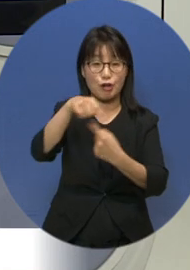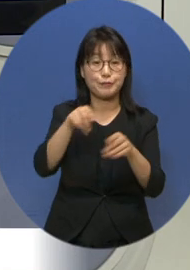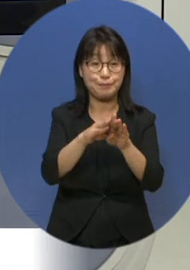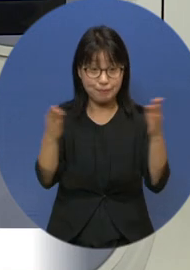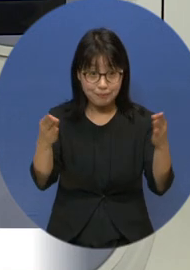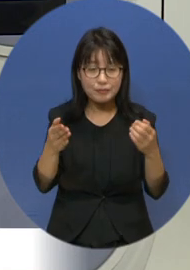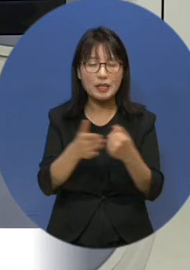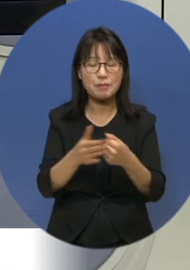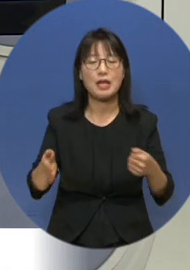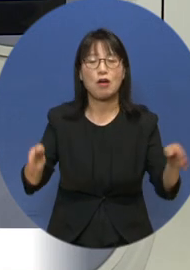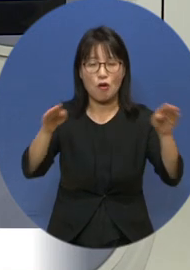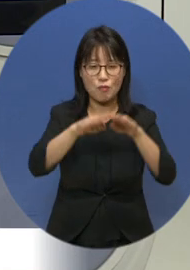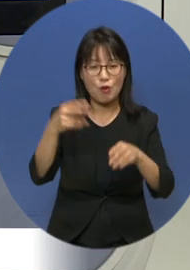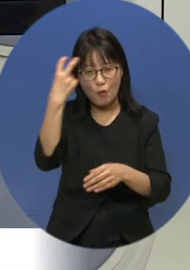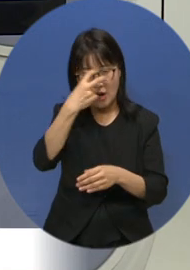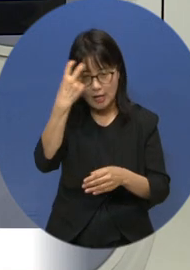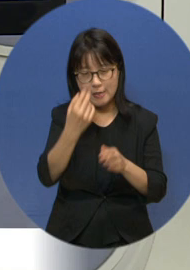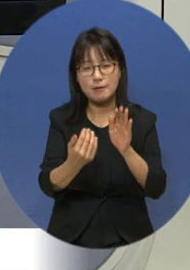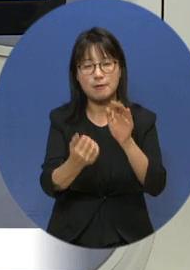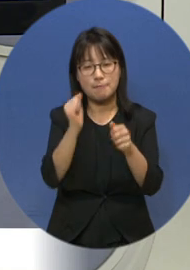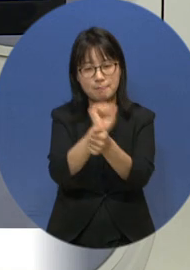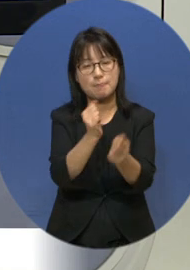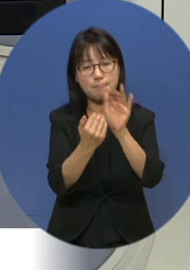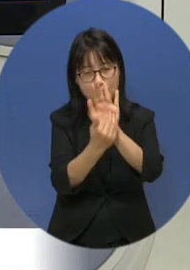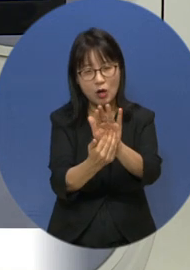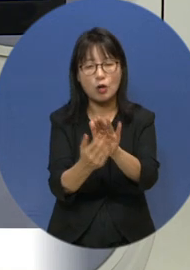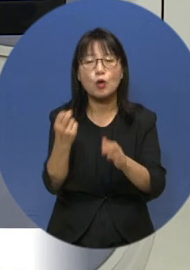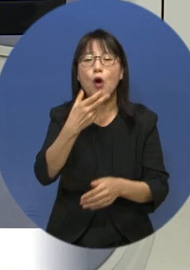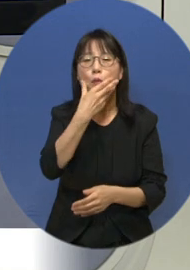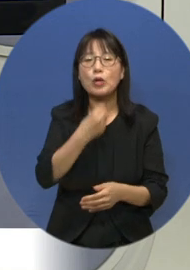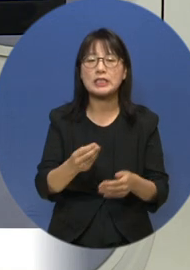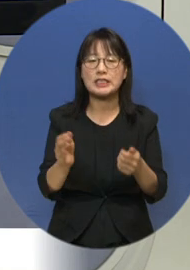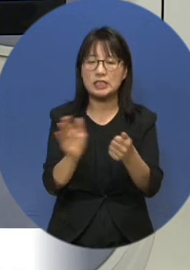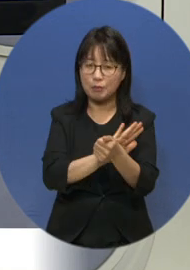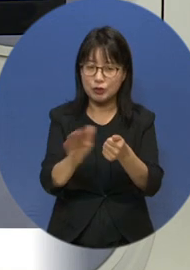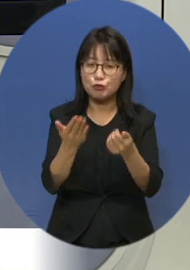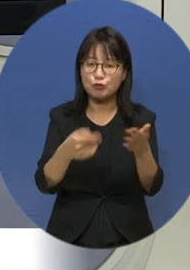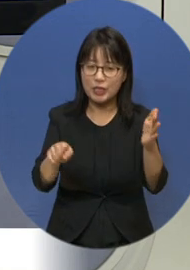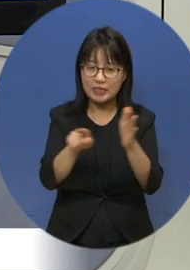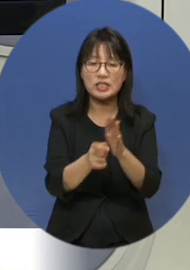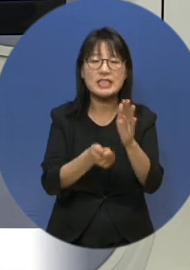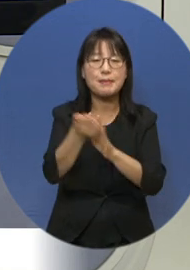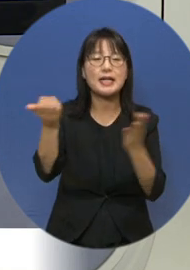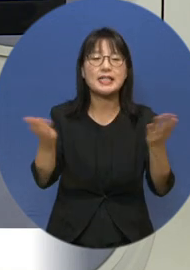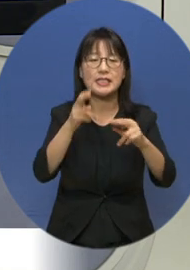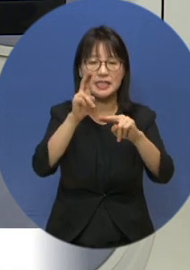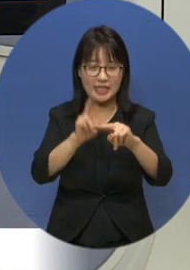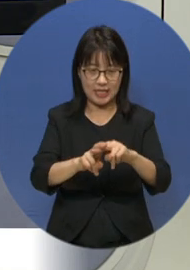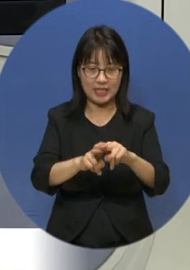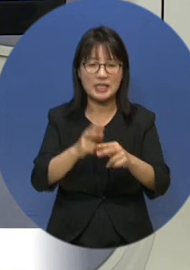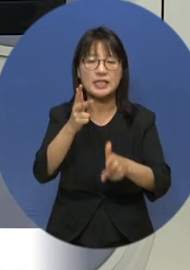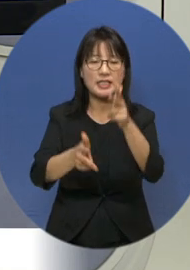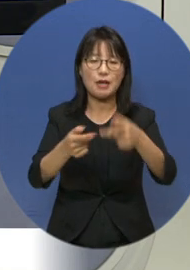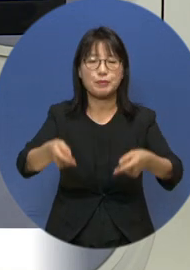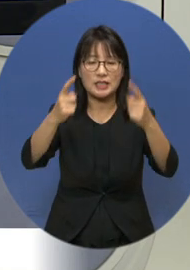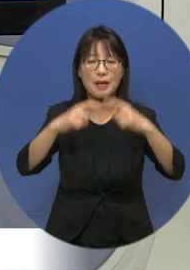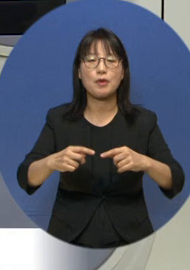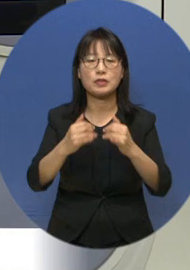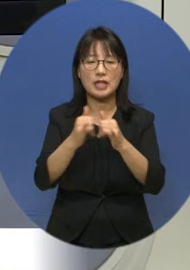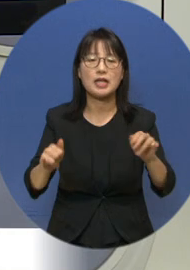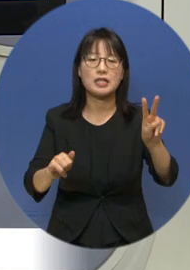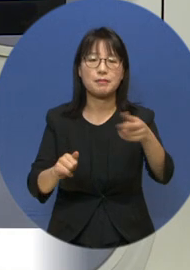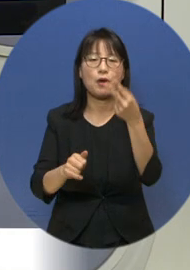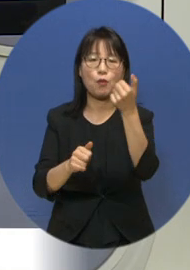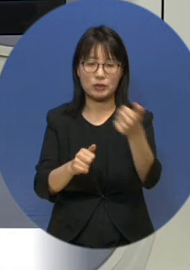방역 관리 강화와 복지서비스 향상을 위해 희망 일자리 사업 참여자 이 150명을 선발한다 고 지난